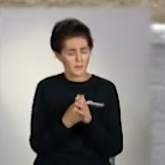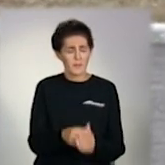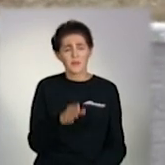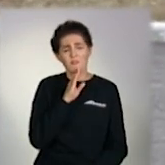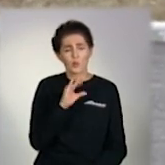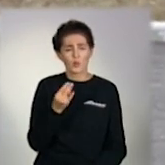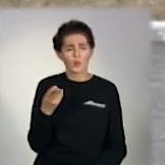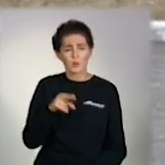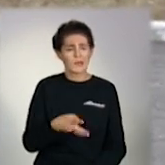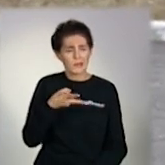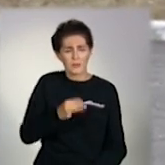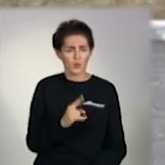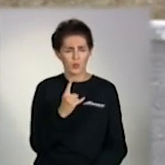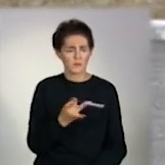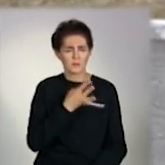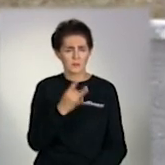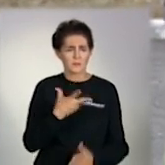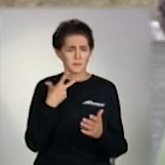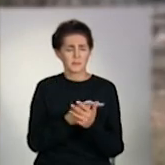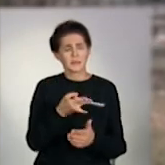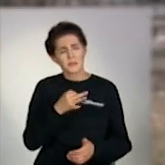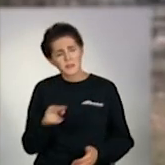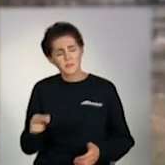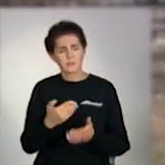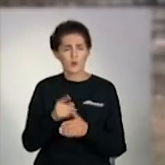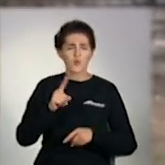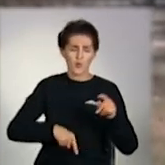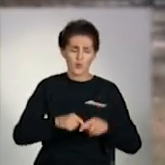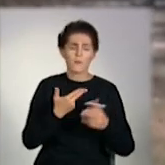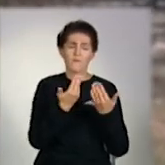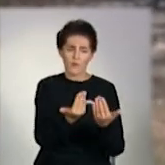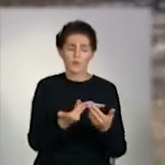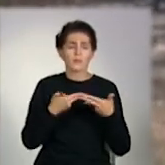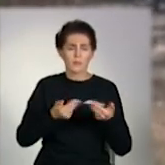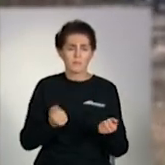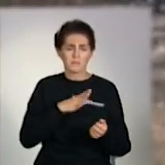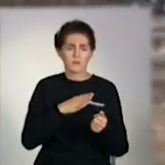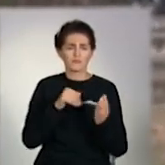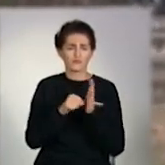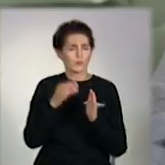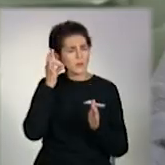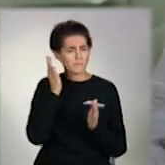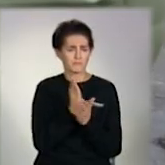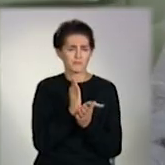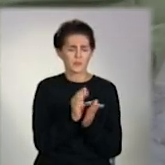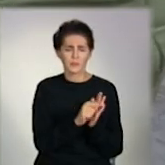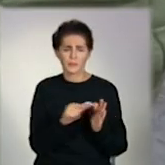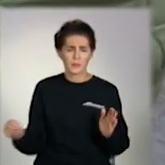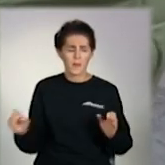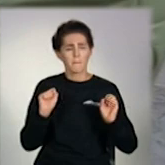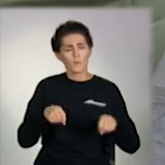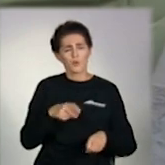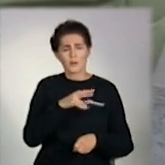Юлія жодного разу не імунізувалася від грипу, на відміну від батьків. Ті робили це останні 6 років поспіль. За роз'ясненням, чи